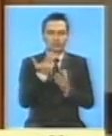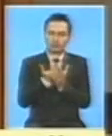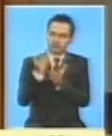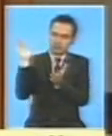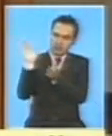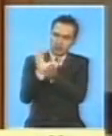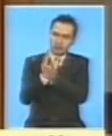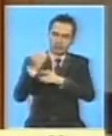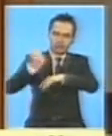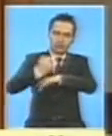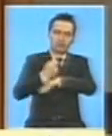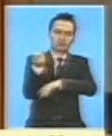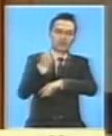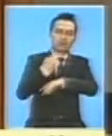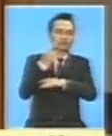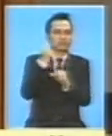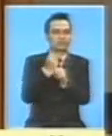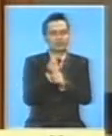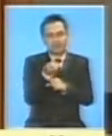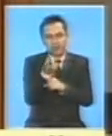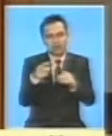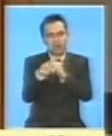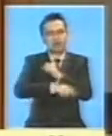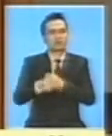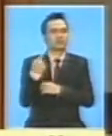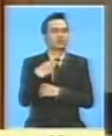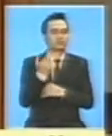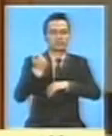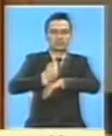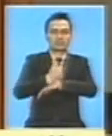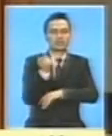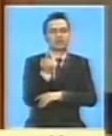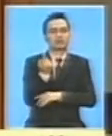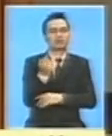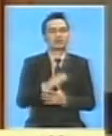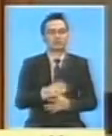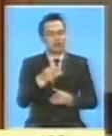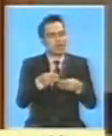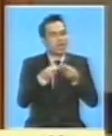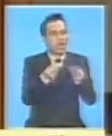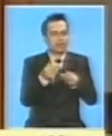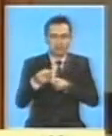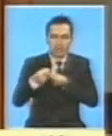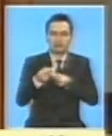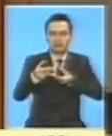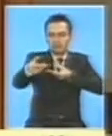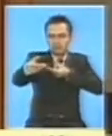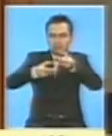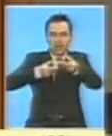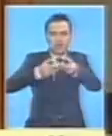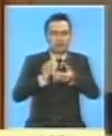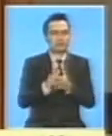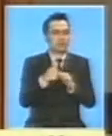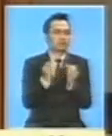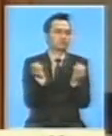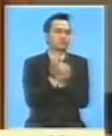จ้างเจ้าของที่เดิมนะครับทำนาไปนั้นผลประโยชน์ก็ได้แค่ค่าจ้างไอ้ที่จะให้เท่านั้นเท่านี้ส่วนหนึ่งเนี่ยเป็นคนพวกนี้อีก